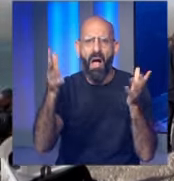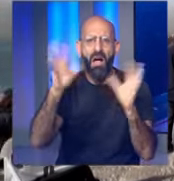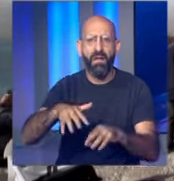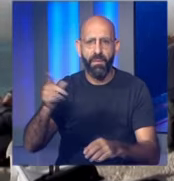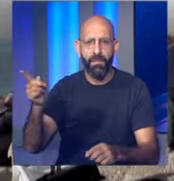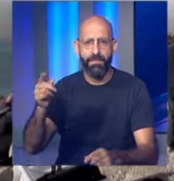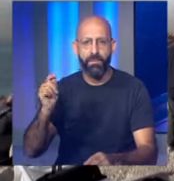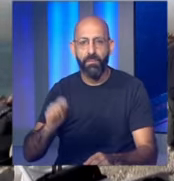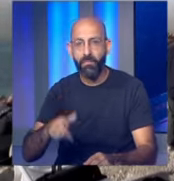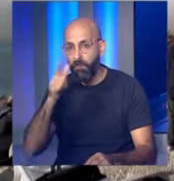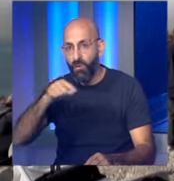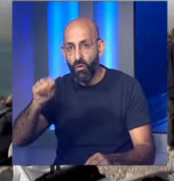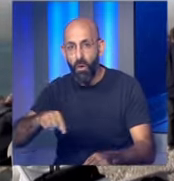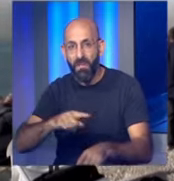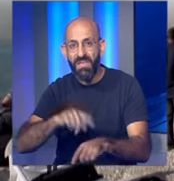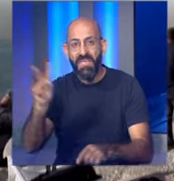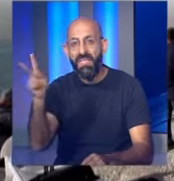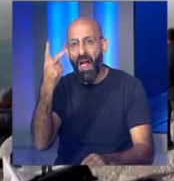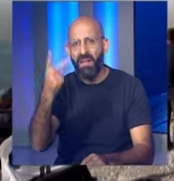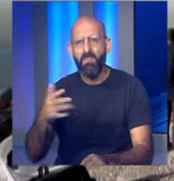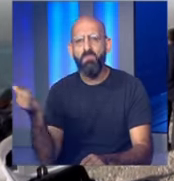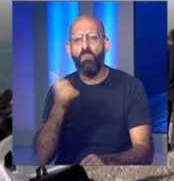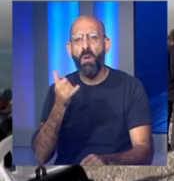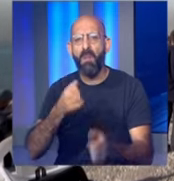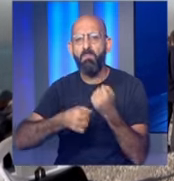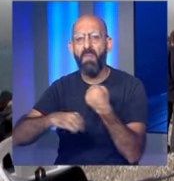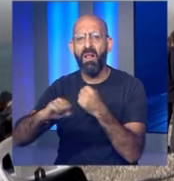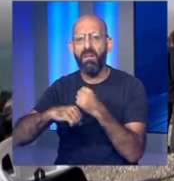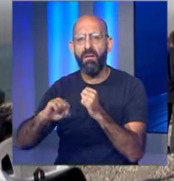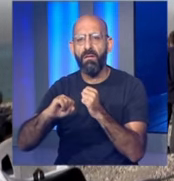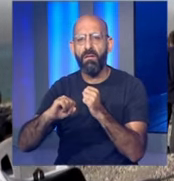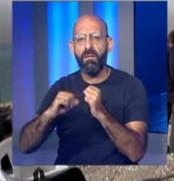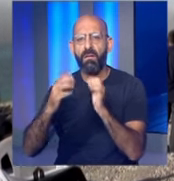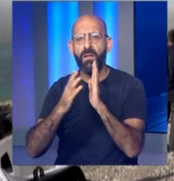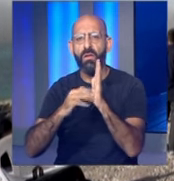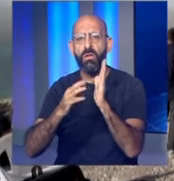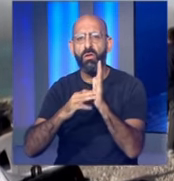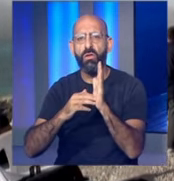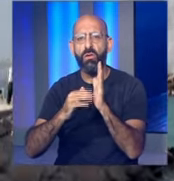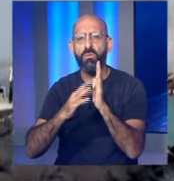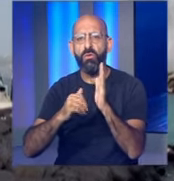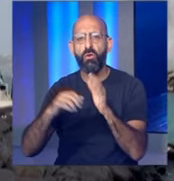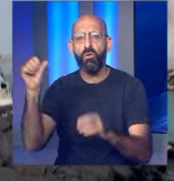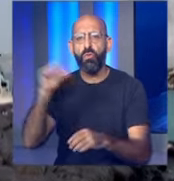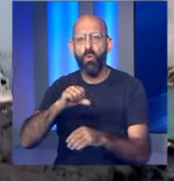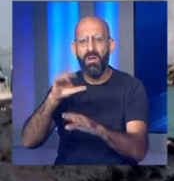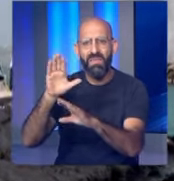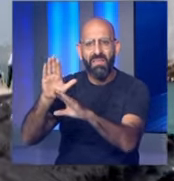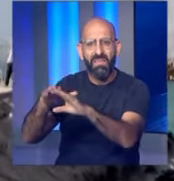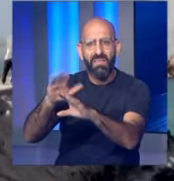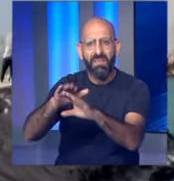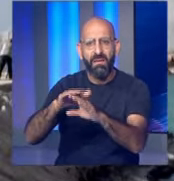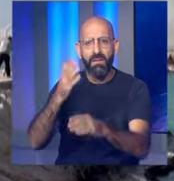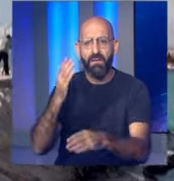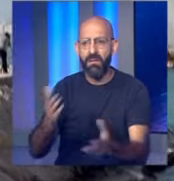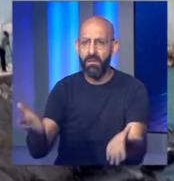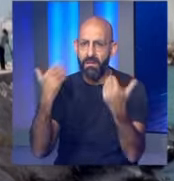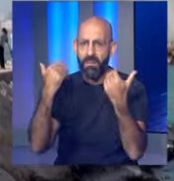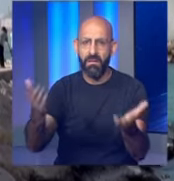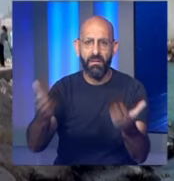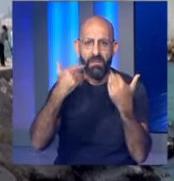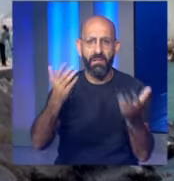تعتبر منطقة عمل مهمة لحزب الله ووحدة عزيز. سبق غارات اليوم بساعتين أن تلقى اتحاد